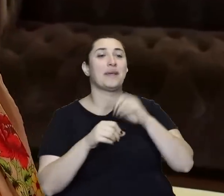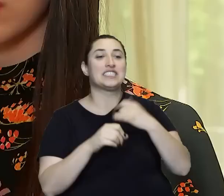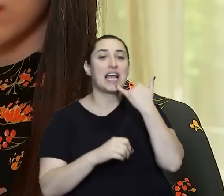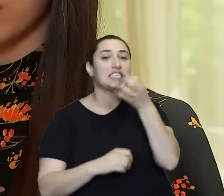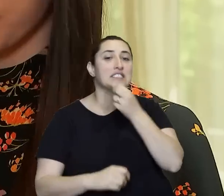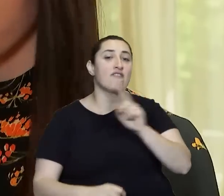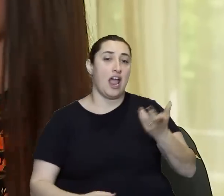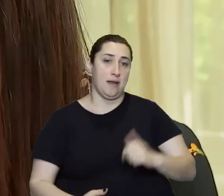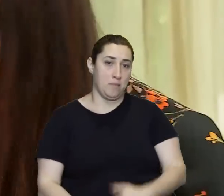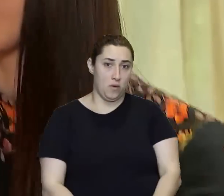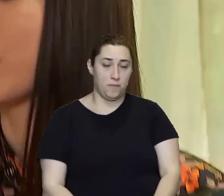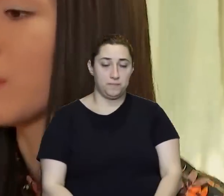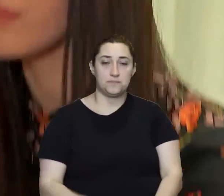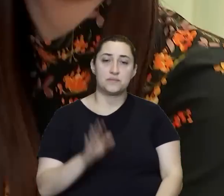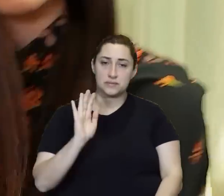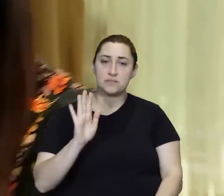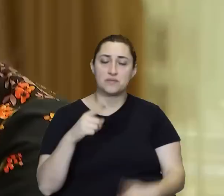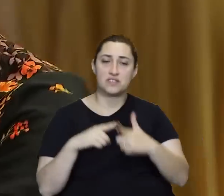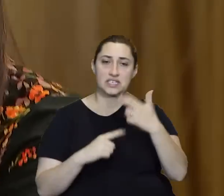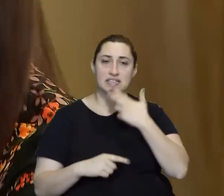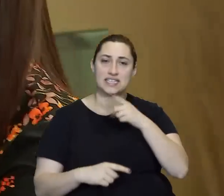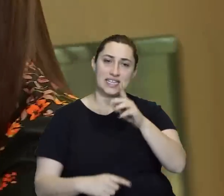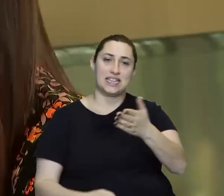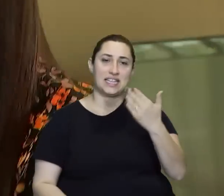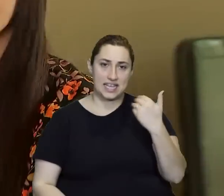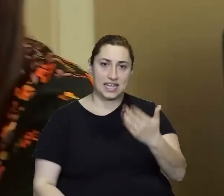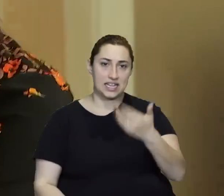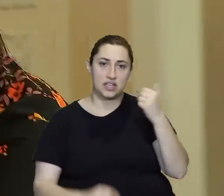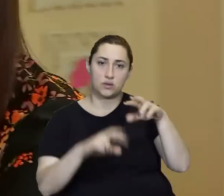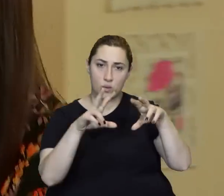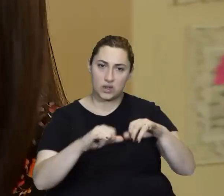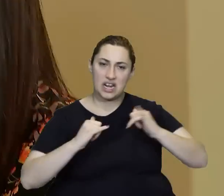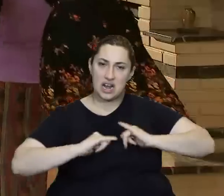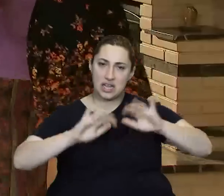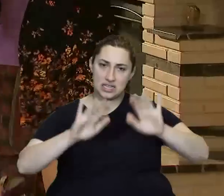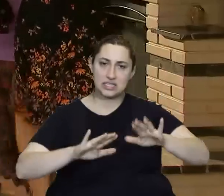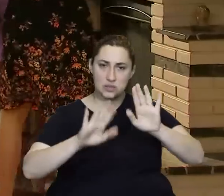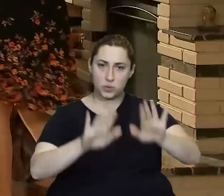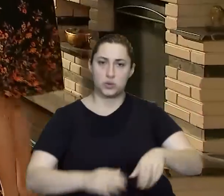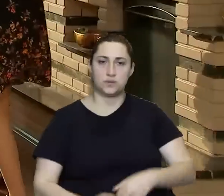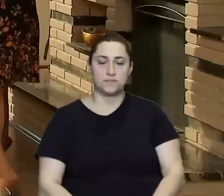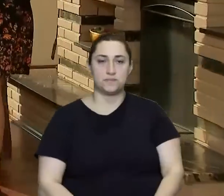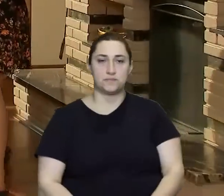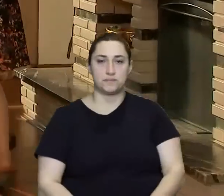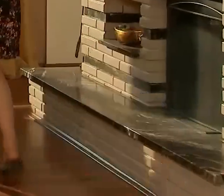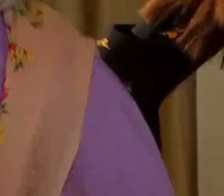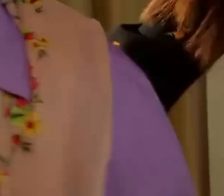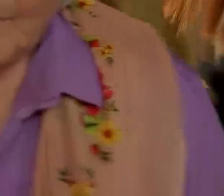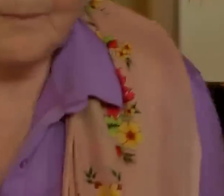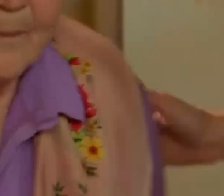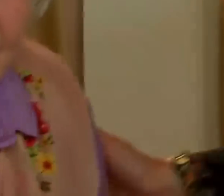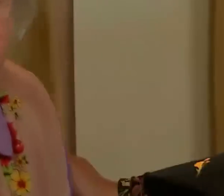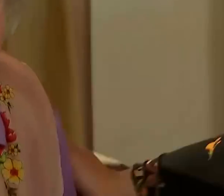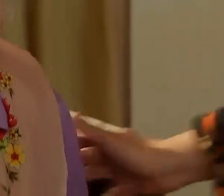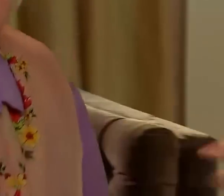ki. Tamam, tamam Fikriye teyze. Sen gel. Gel şöyle otur, rahatına bak. Gel. Geride kolarından tutarak kanepeye